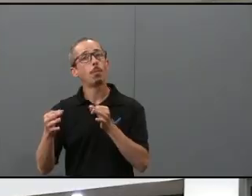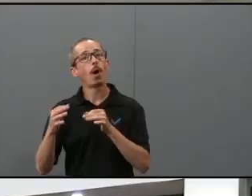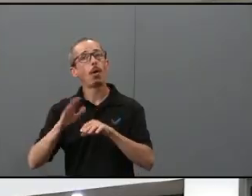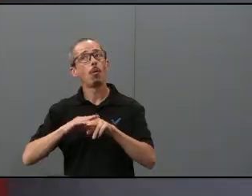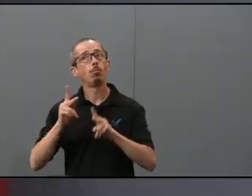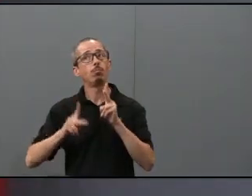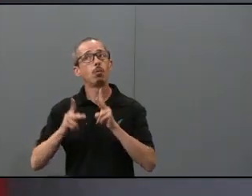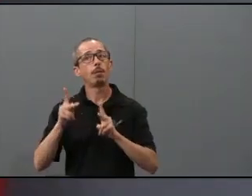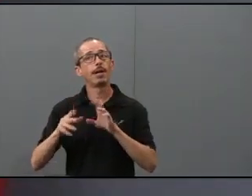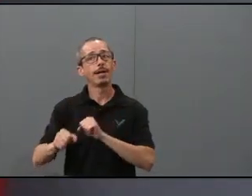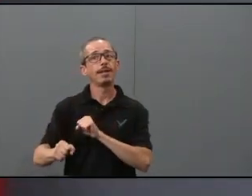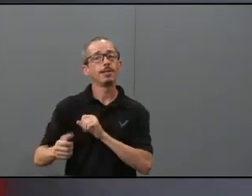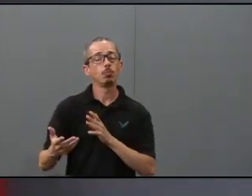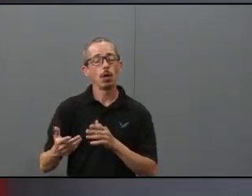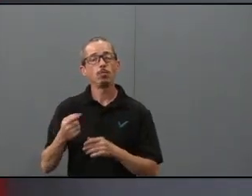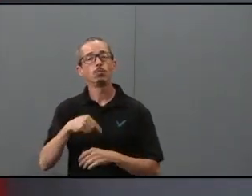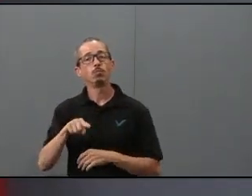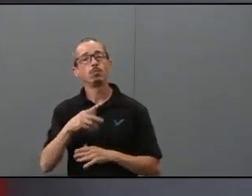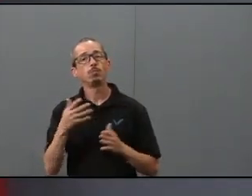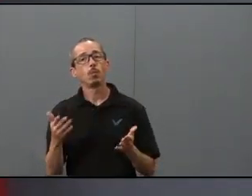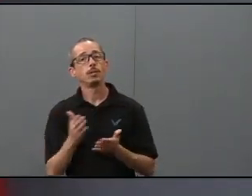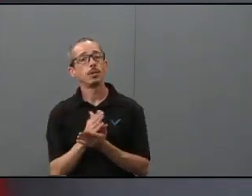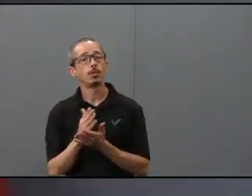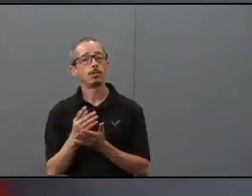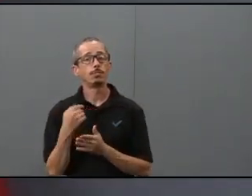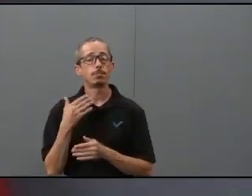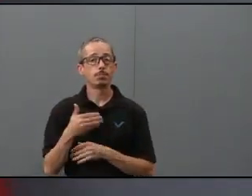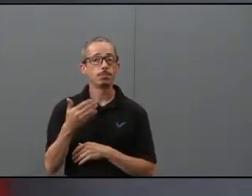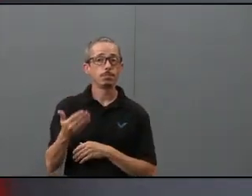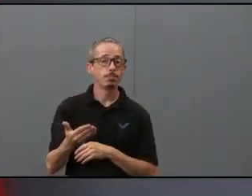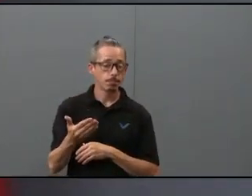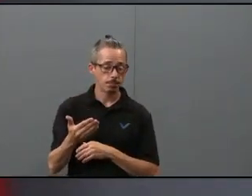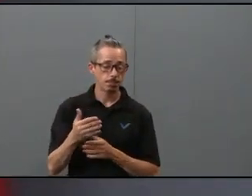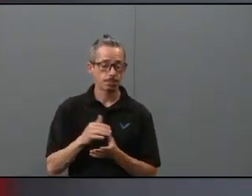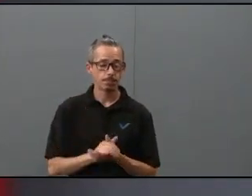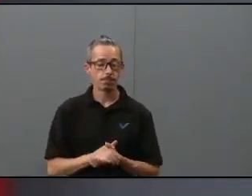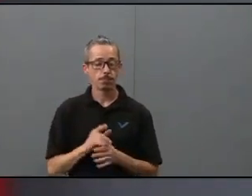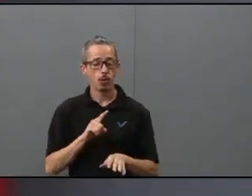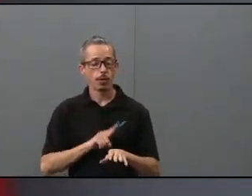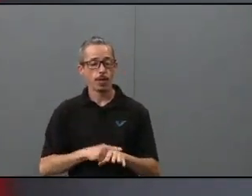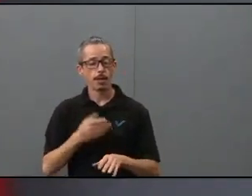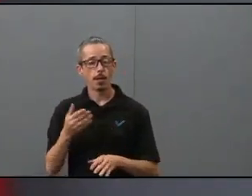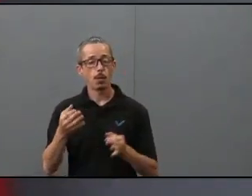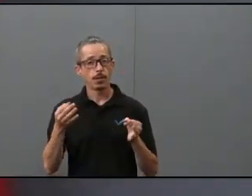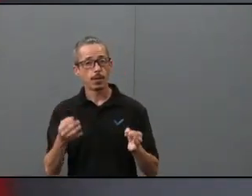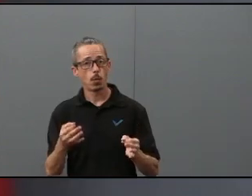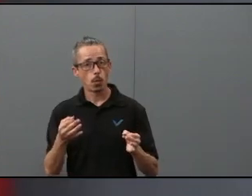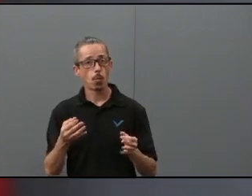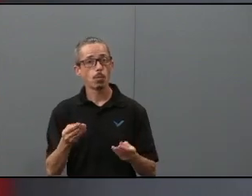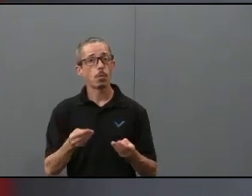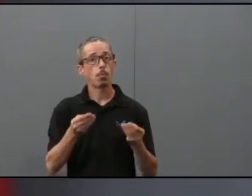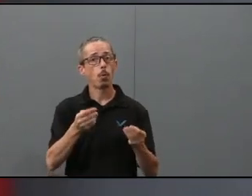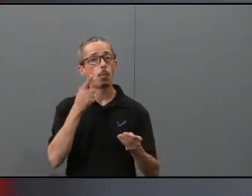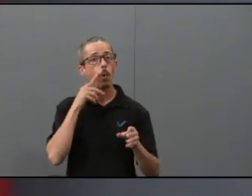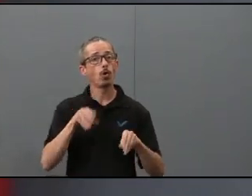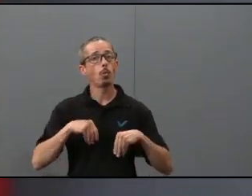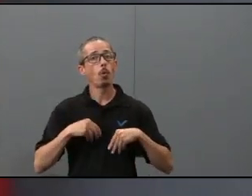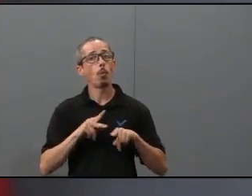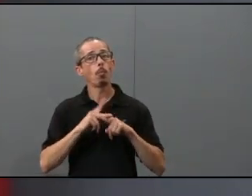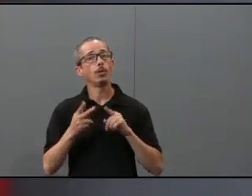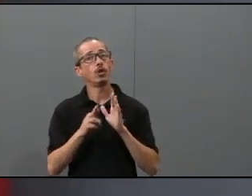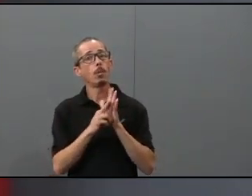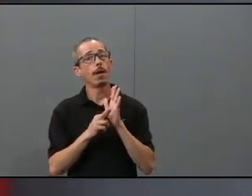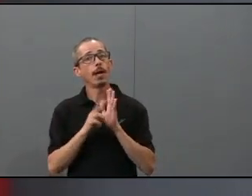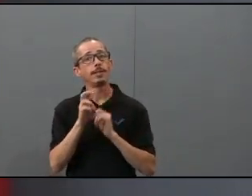public alors avis de motion ser donné qu' une séance subséquente du Conseil tenue à une date ultérieure sera déposée pour adoption le projet de